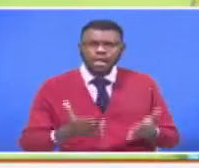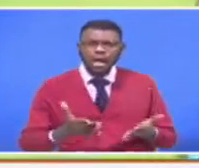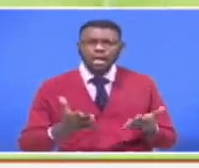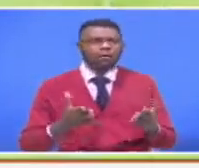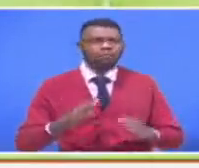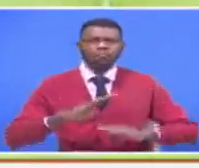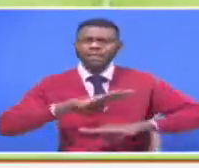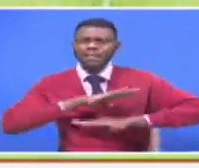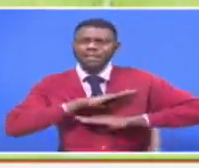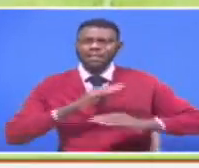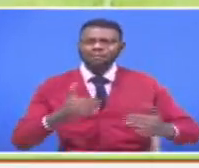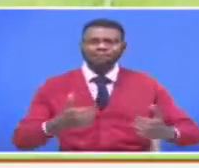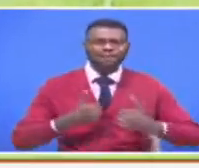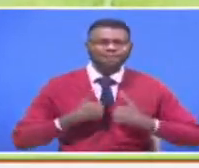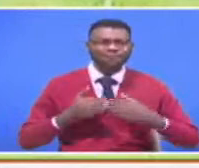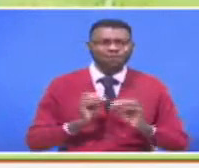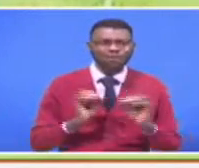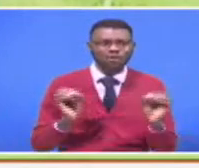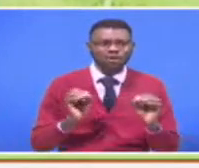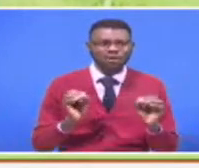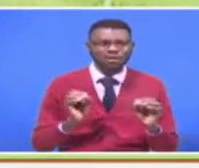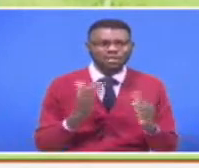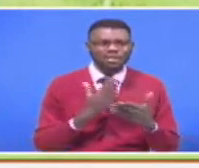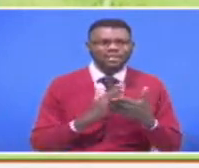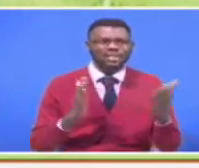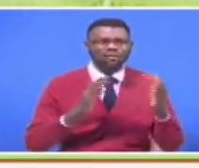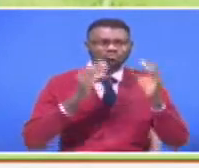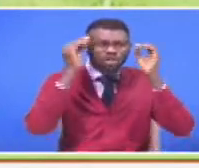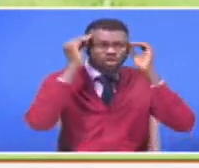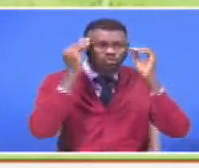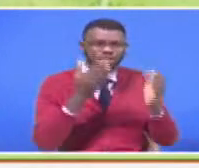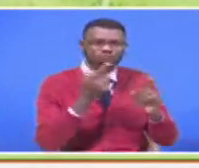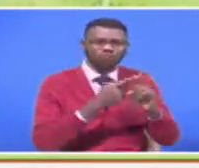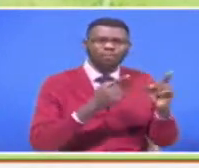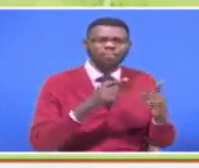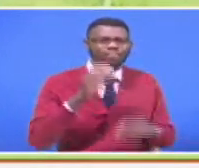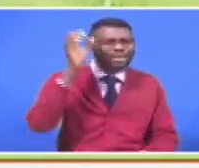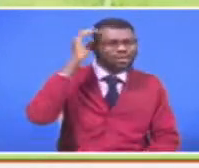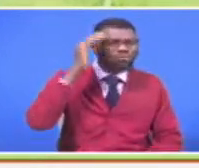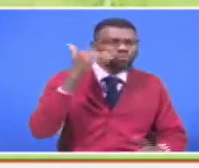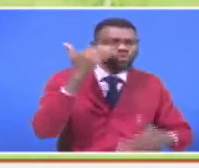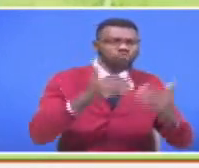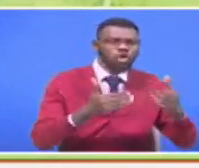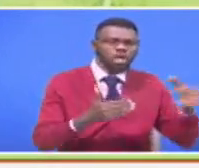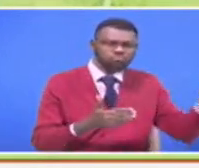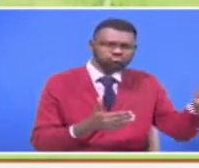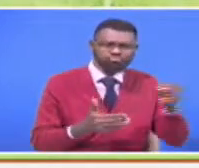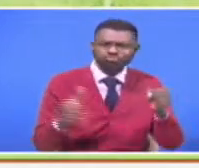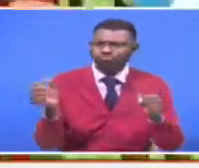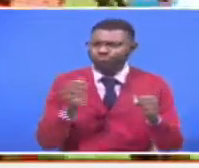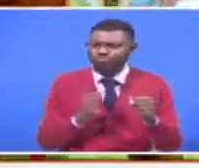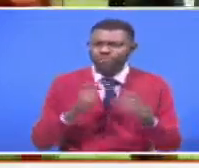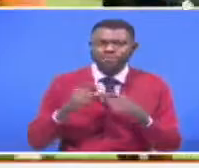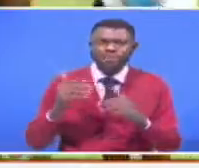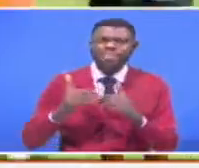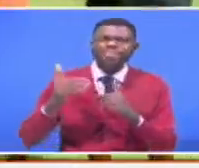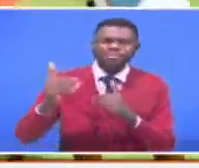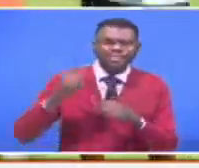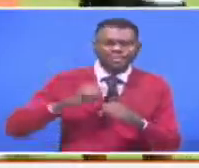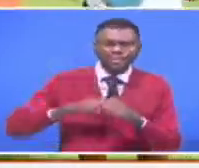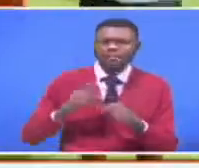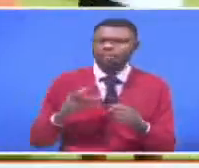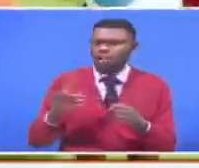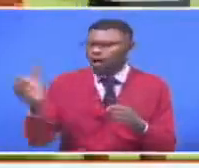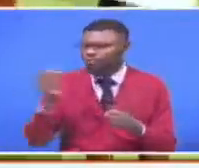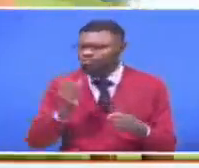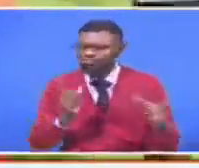sijakuwa na enough players. Wengine natumia students of University of Eldoret, but next season itabidi nime recruit a good number of players though